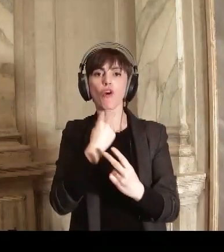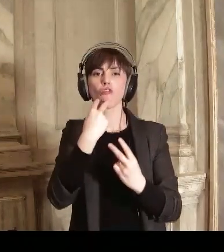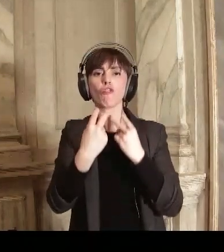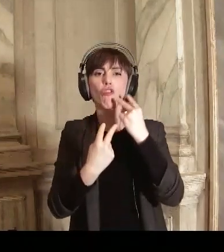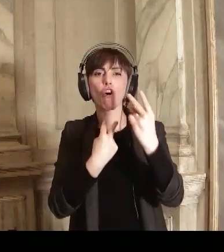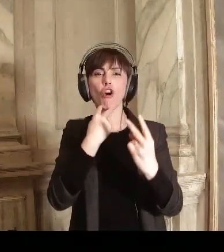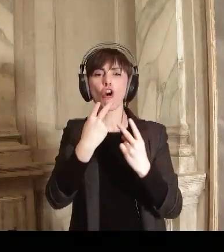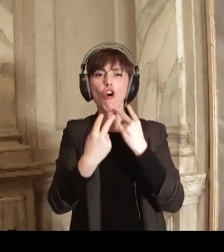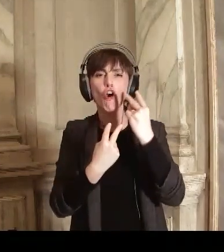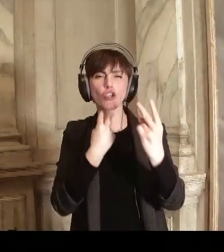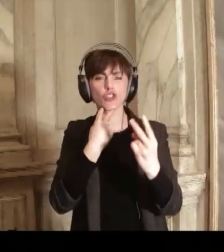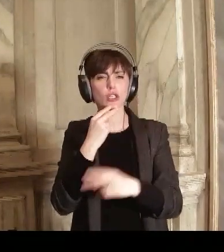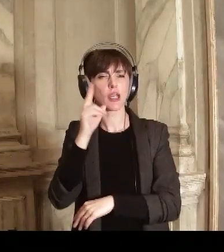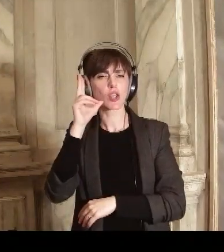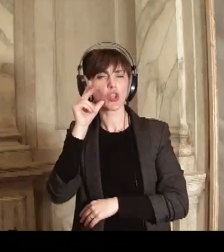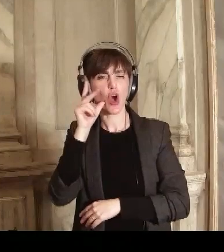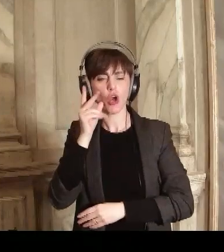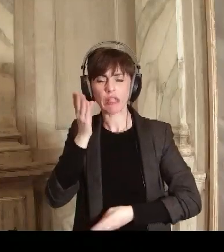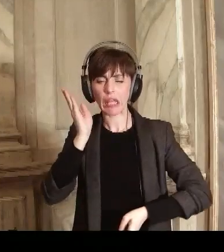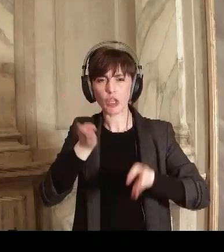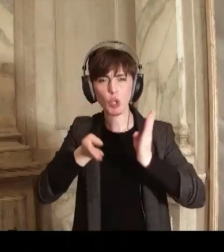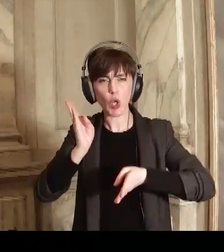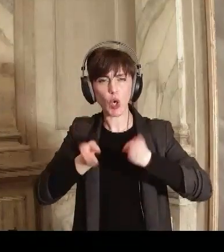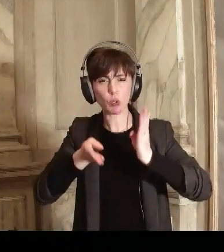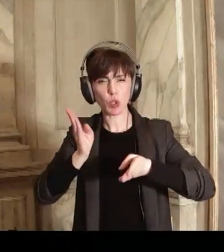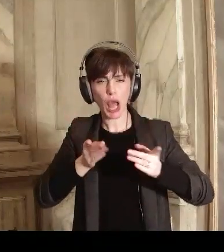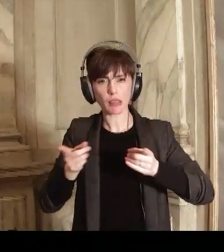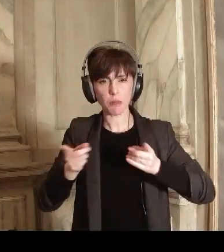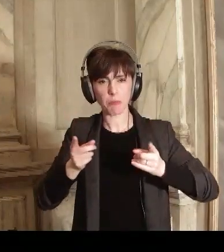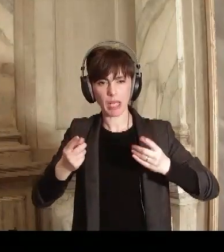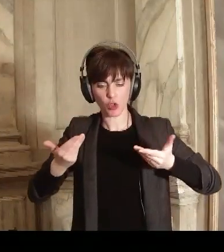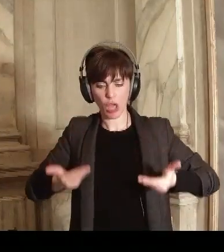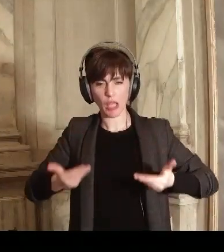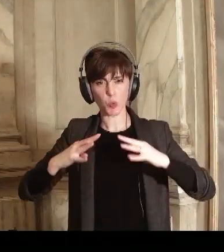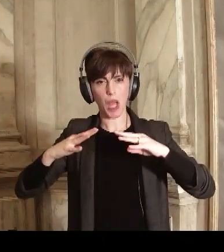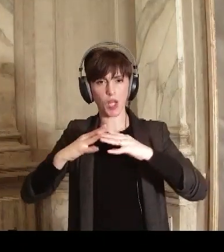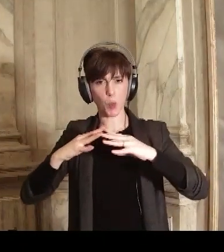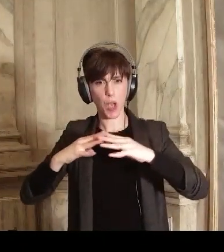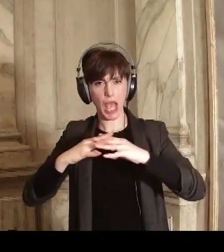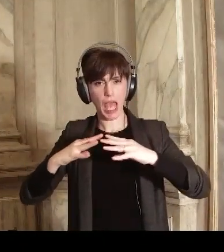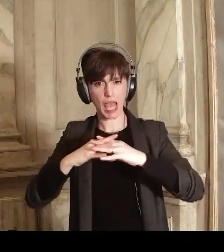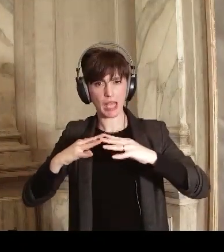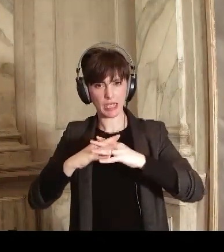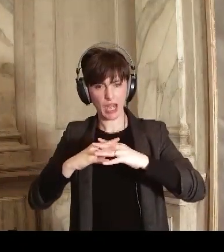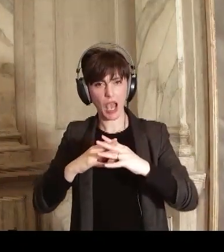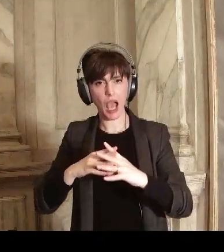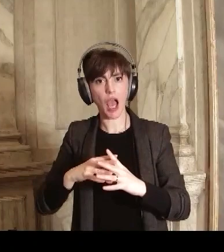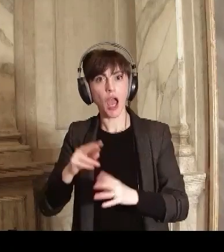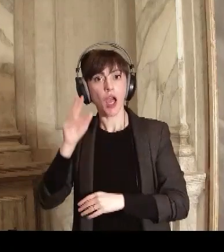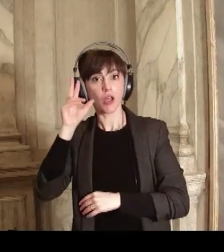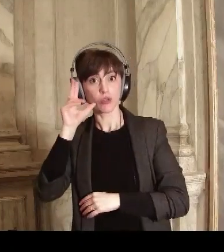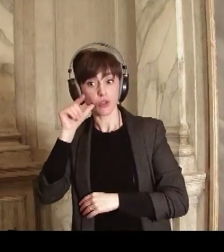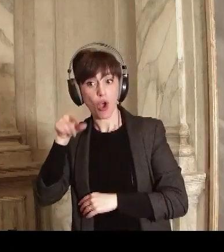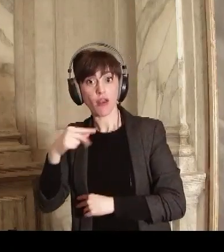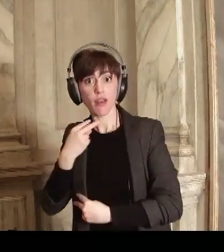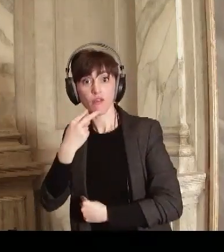disincarnate di donne torturate durante le guerre attuali che rivivono grazie a tecnologie deep learning applicate